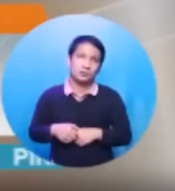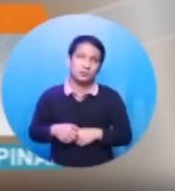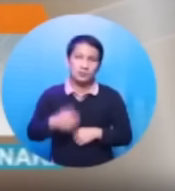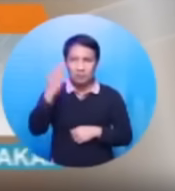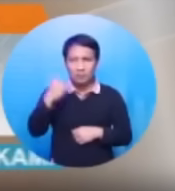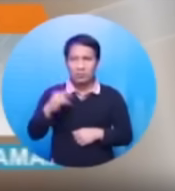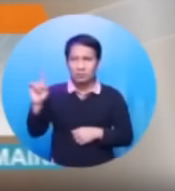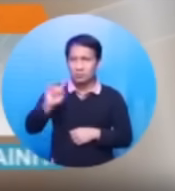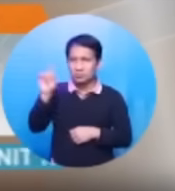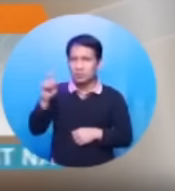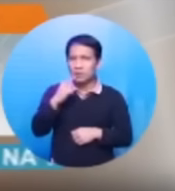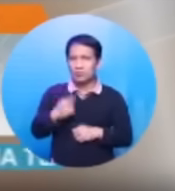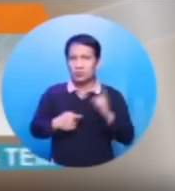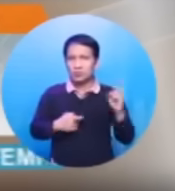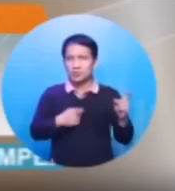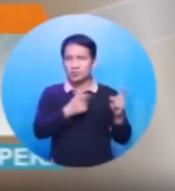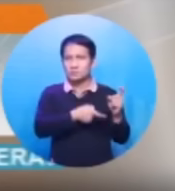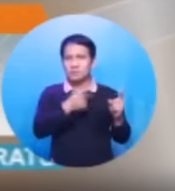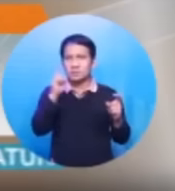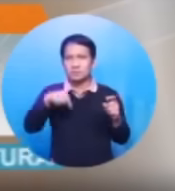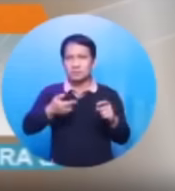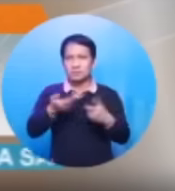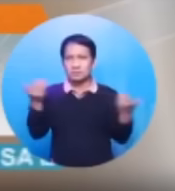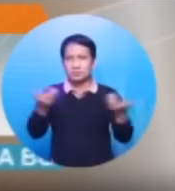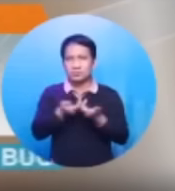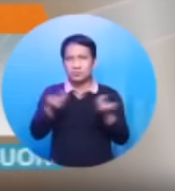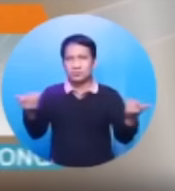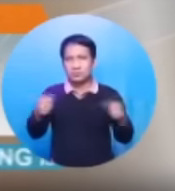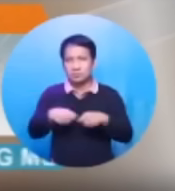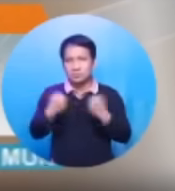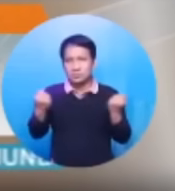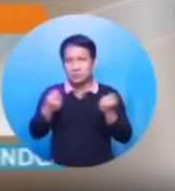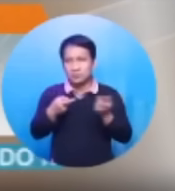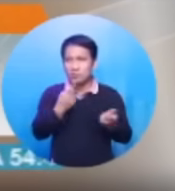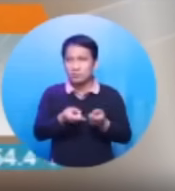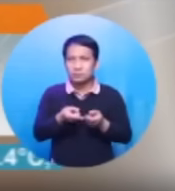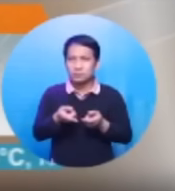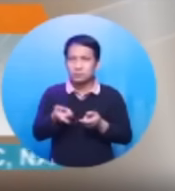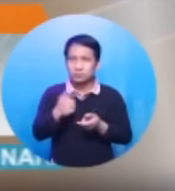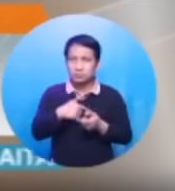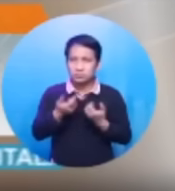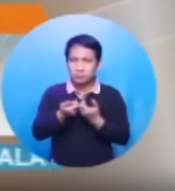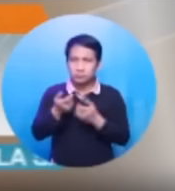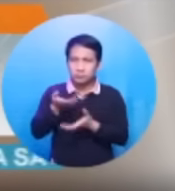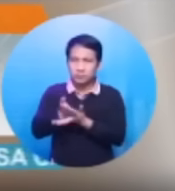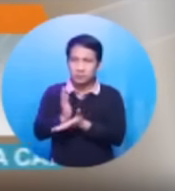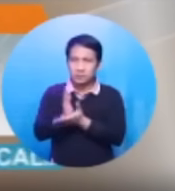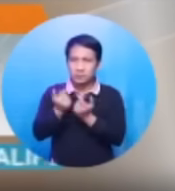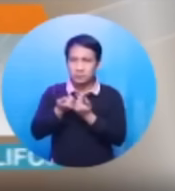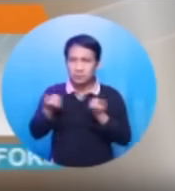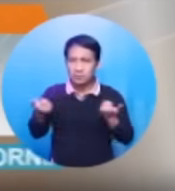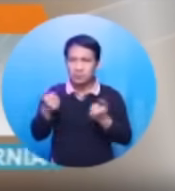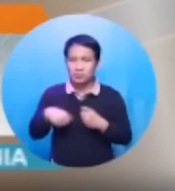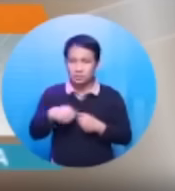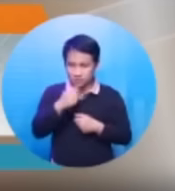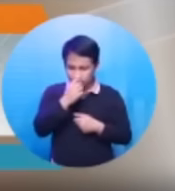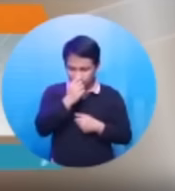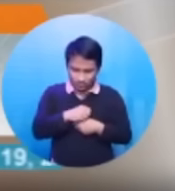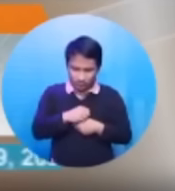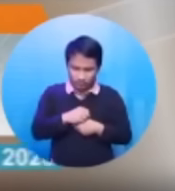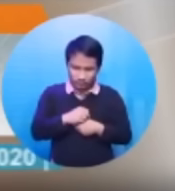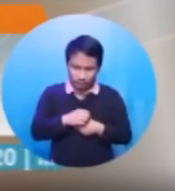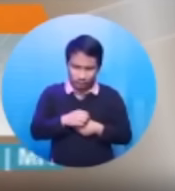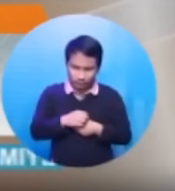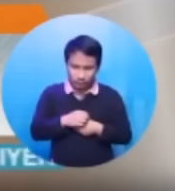bakit mo ginawa yon? Ex mo naman na siya. Hindi naman kayo magkarelasyon na. At may karapatan naman siyang humiwalay sa'yo. Nagsasama pa rin po sa bahay. Ano